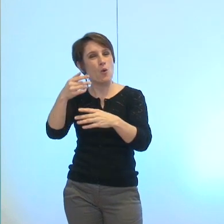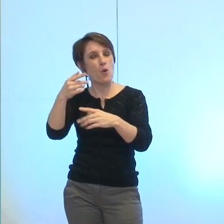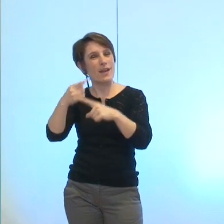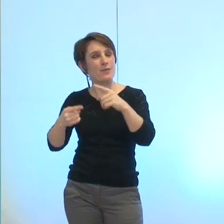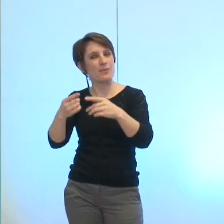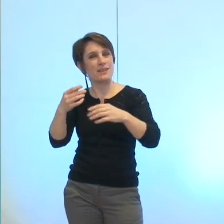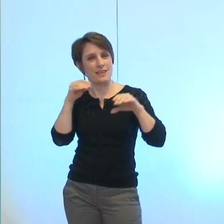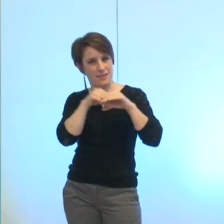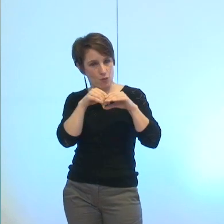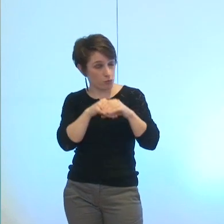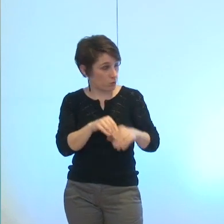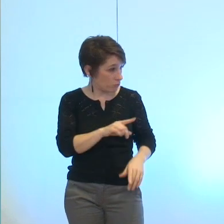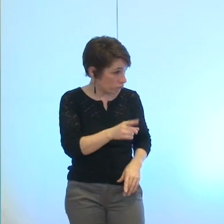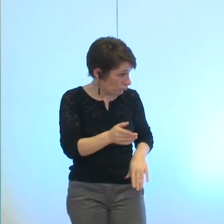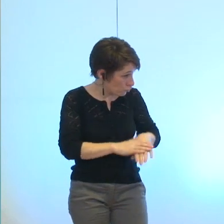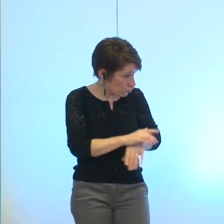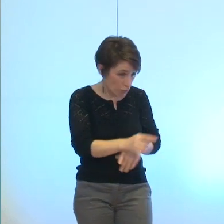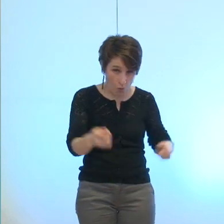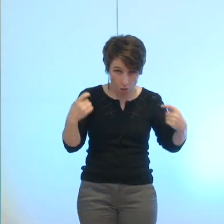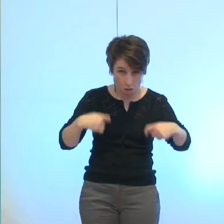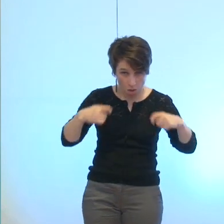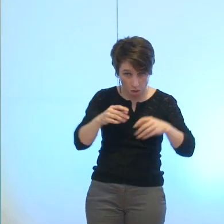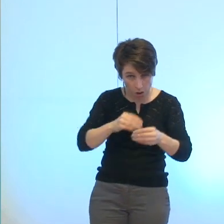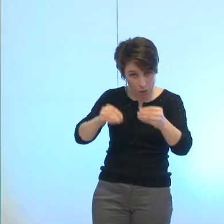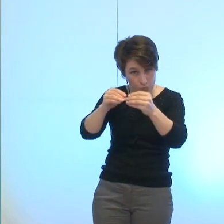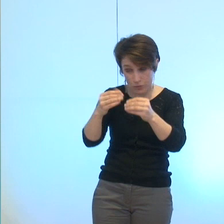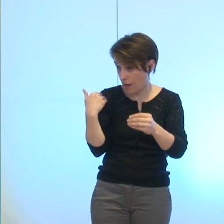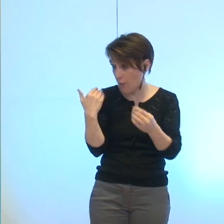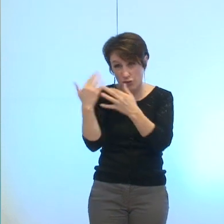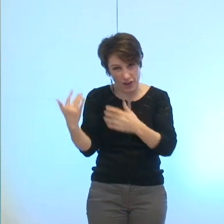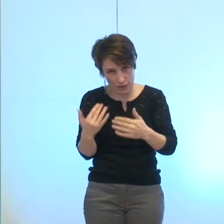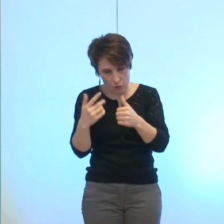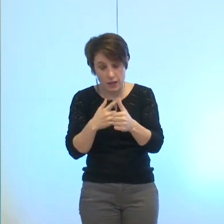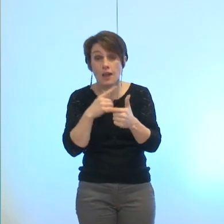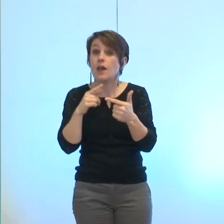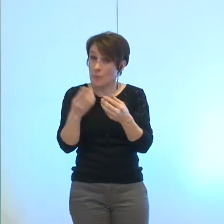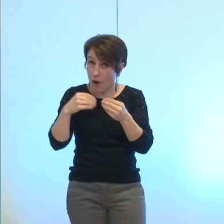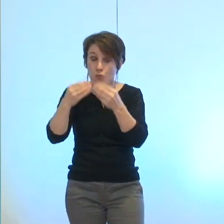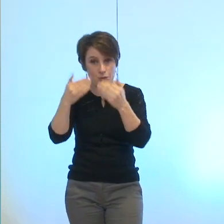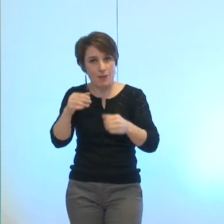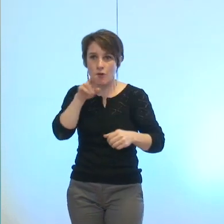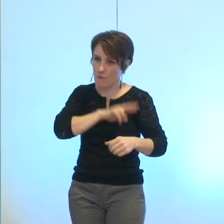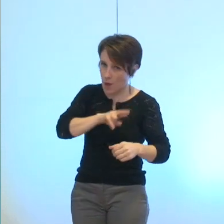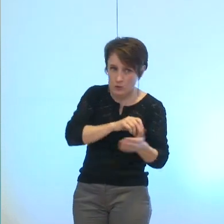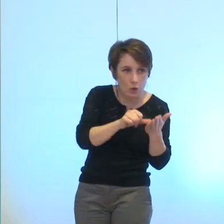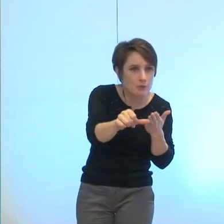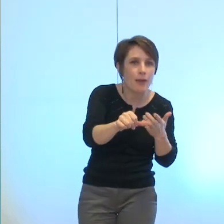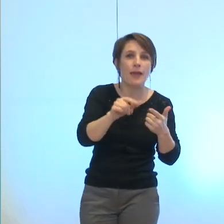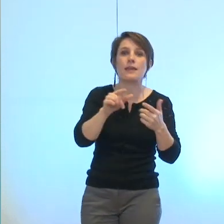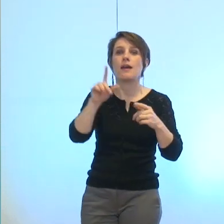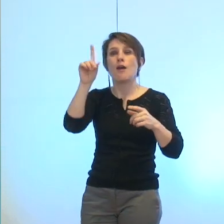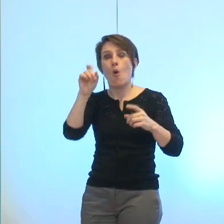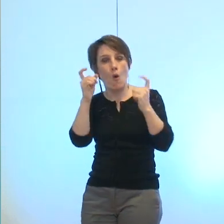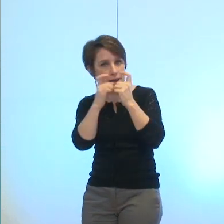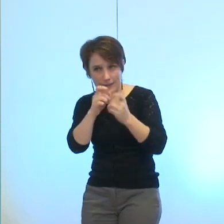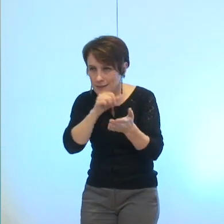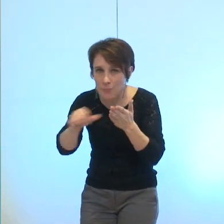de l'évoquer mais que en plus va maintenant il va falloir prendre en charge les assurances les fluides que tout ça bah c'est ce qui